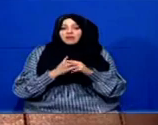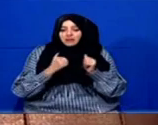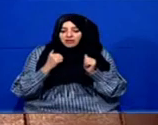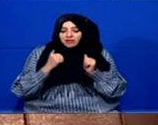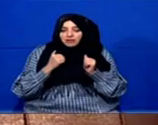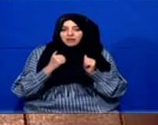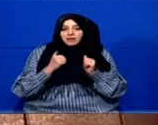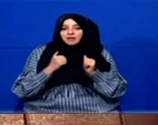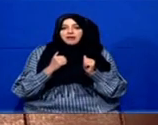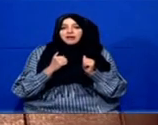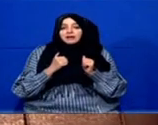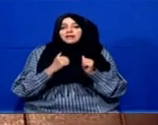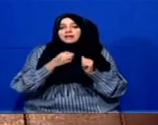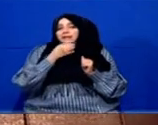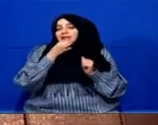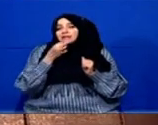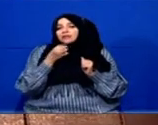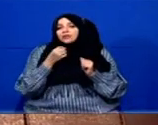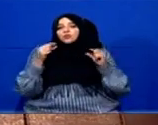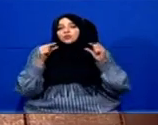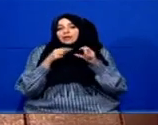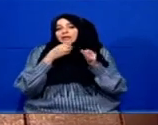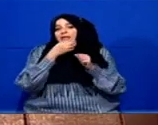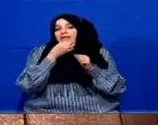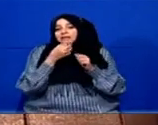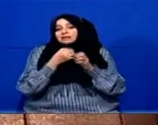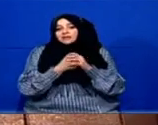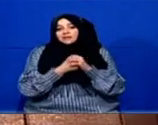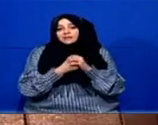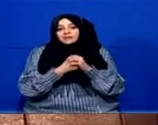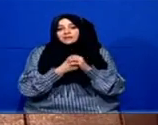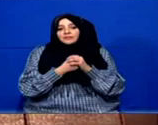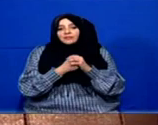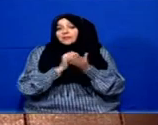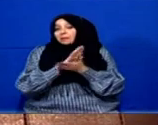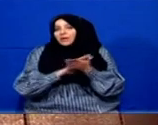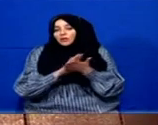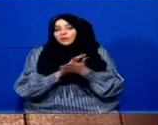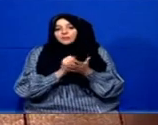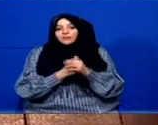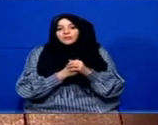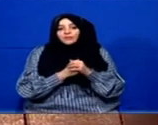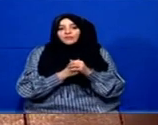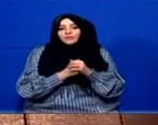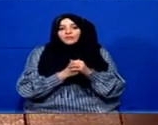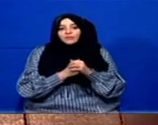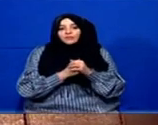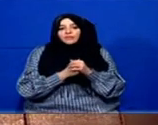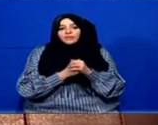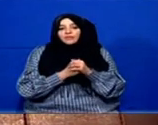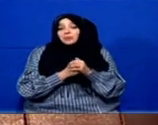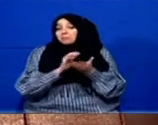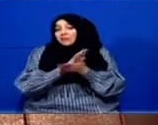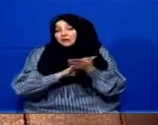قطعا في السنه النبويه وللعلماء في اصحاب الصناعه الحديثيه لهم طبعا باع